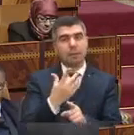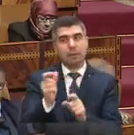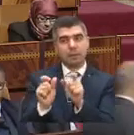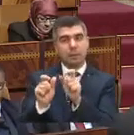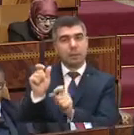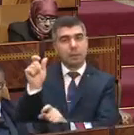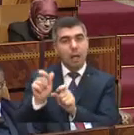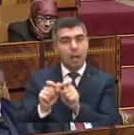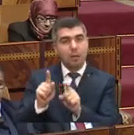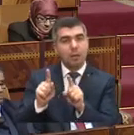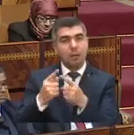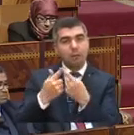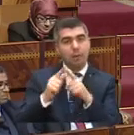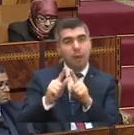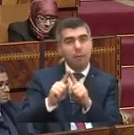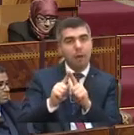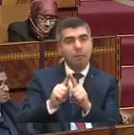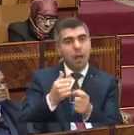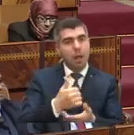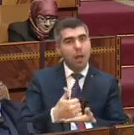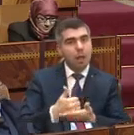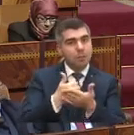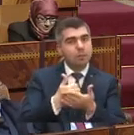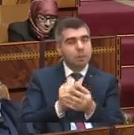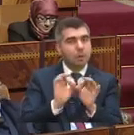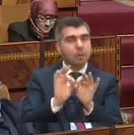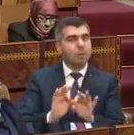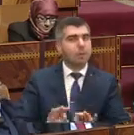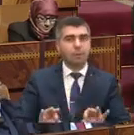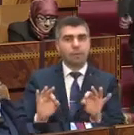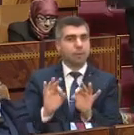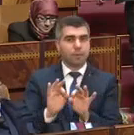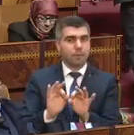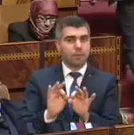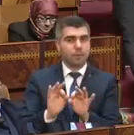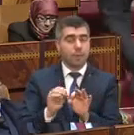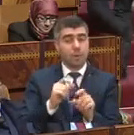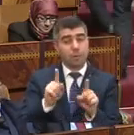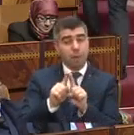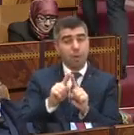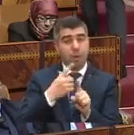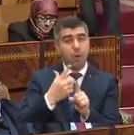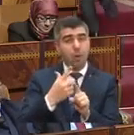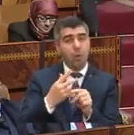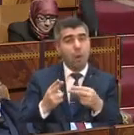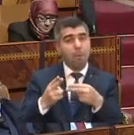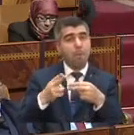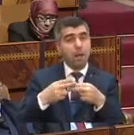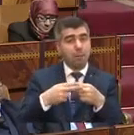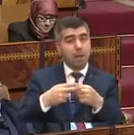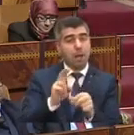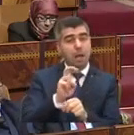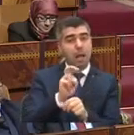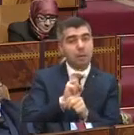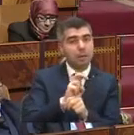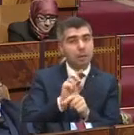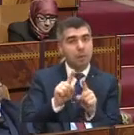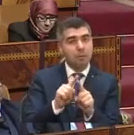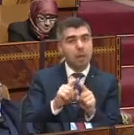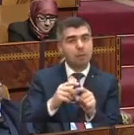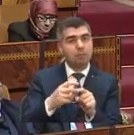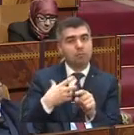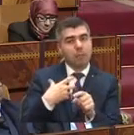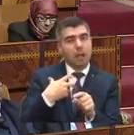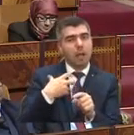فيها المواطن نكران الذات وتقديم الخدمات، فمن يستطيع طلب رخصة النقل المزدوج يجب أن يكون من الميسورين